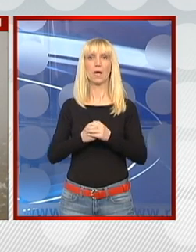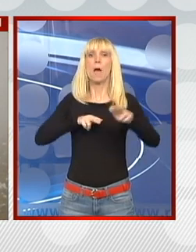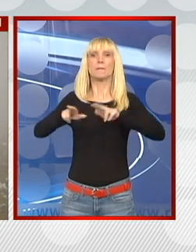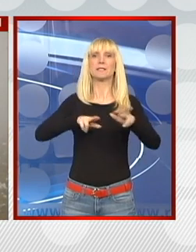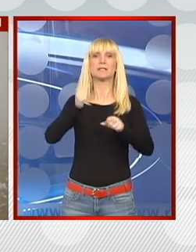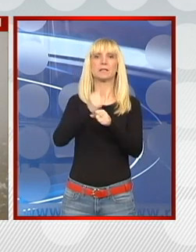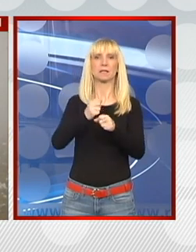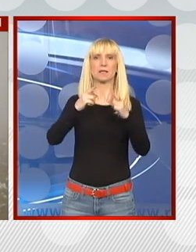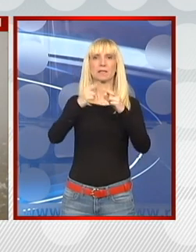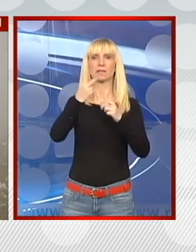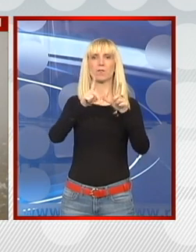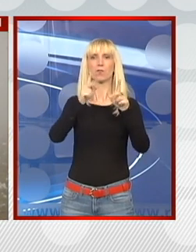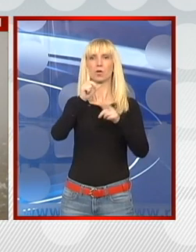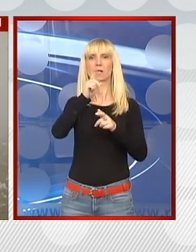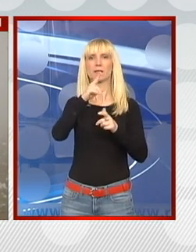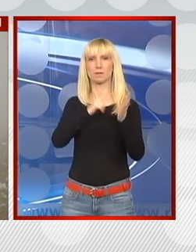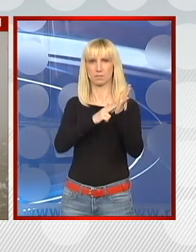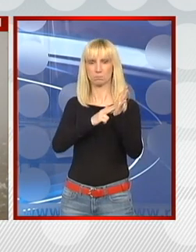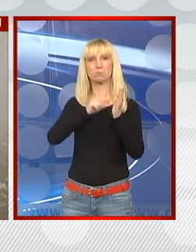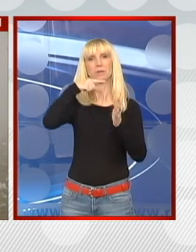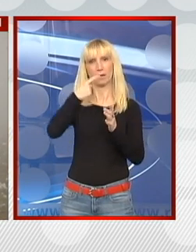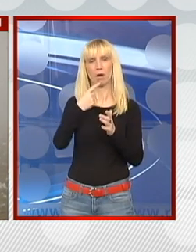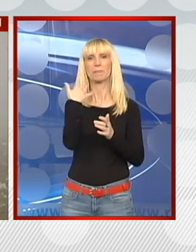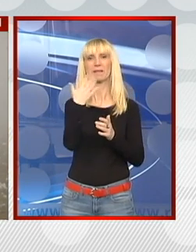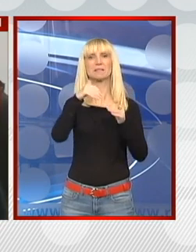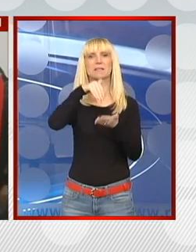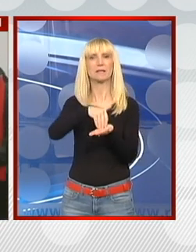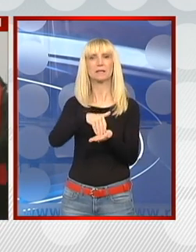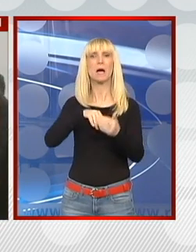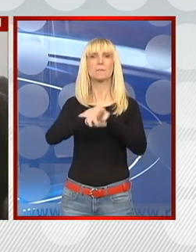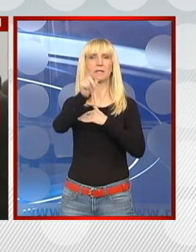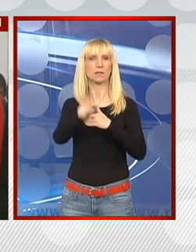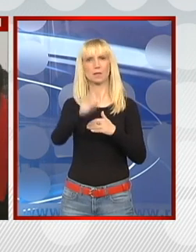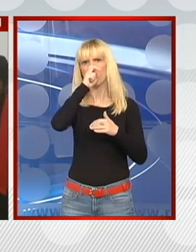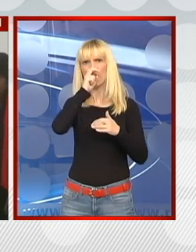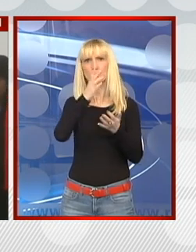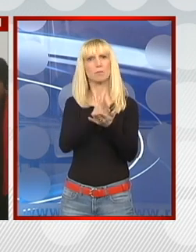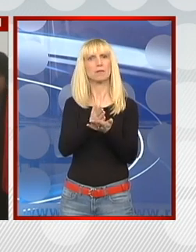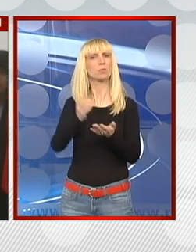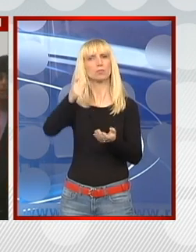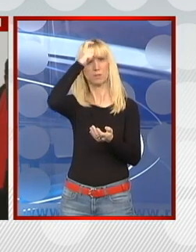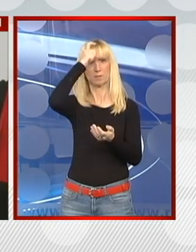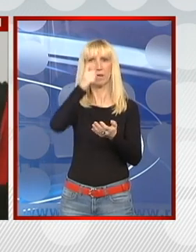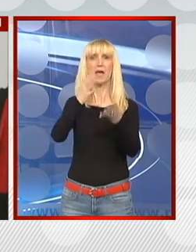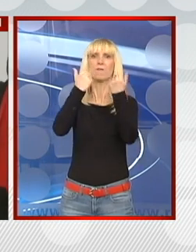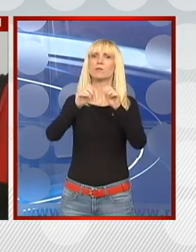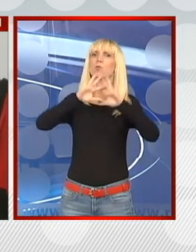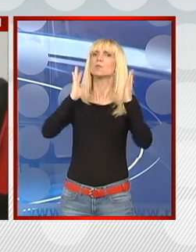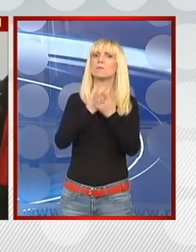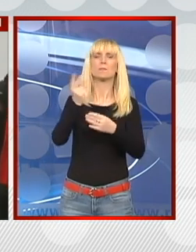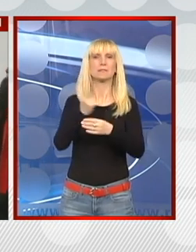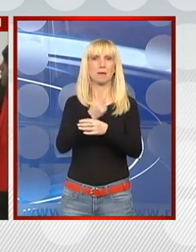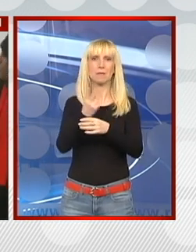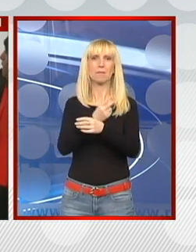Ministar za rad Aleksandar Vulin izjavio je da 50.000 migranata neće biti smešteno u Srbiji, već u svim